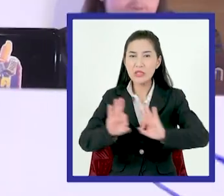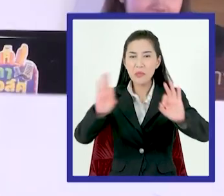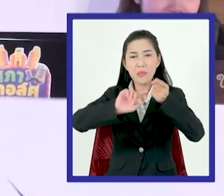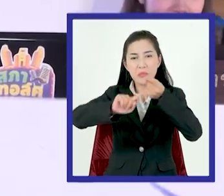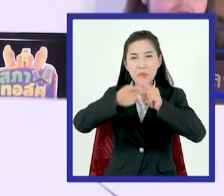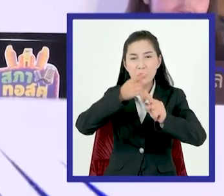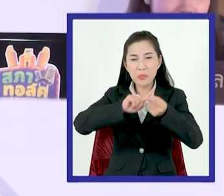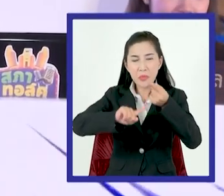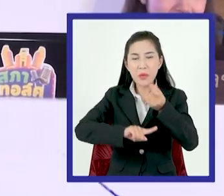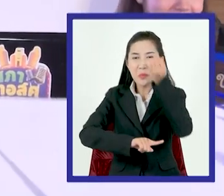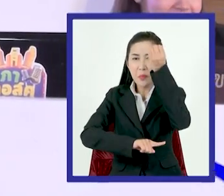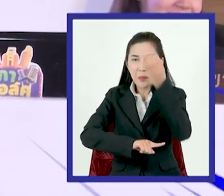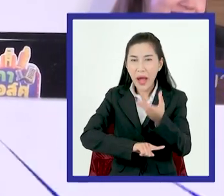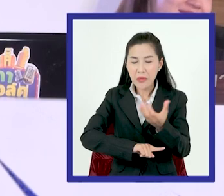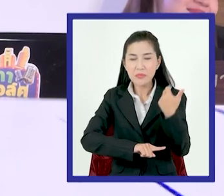ไหม